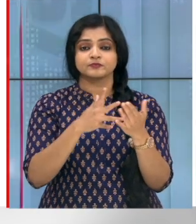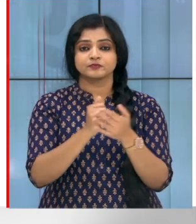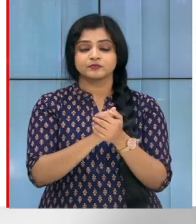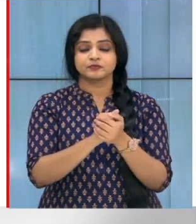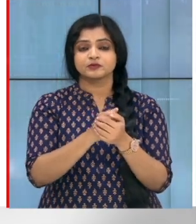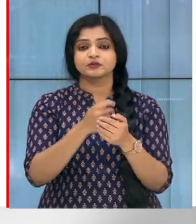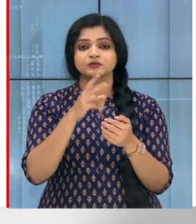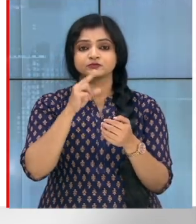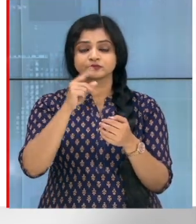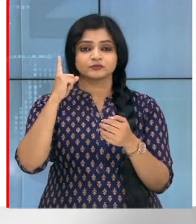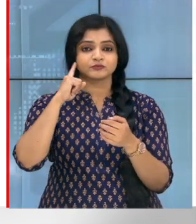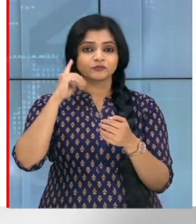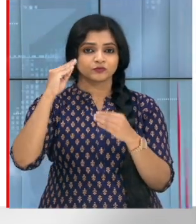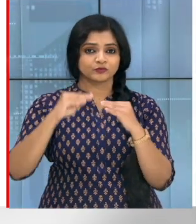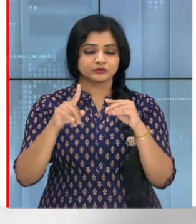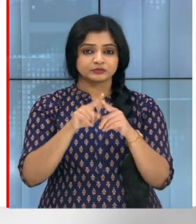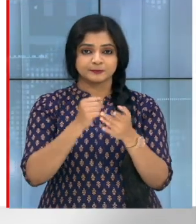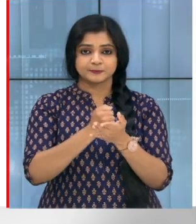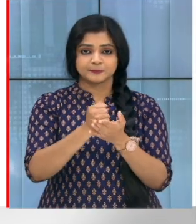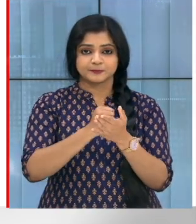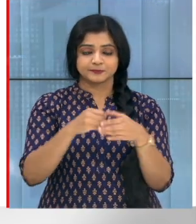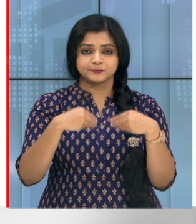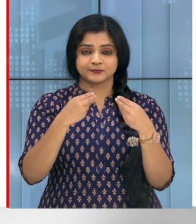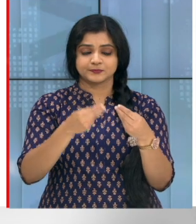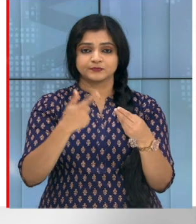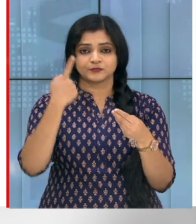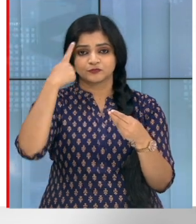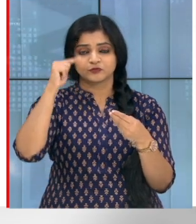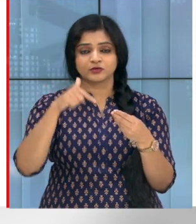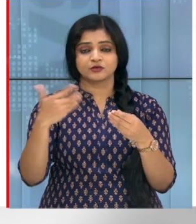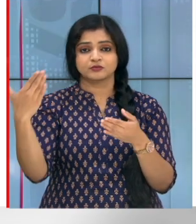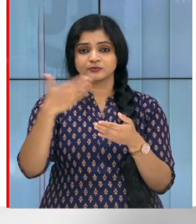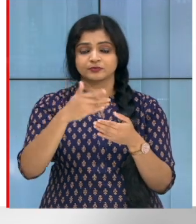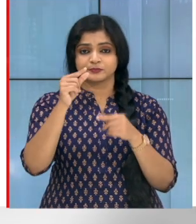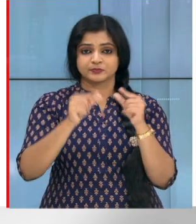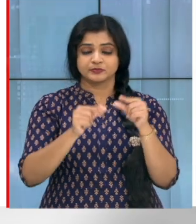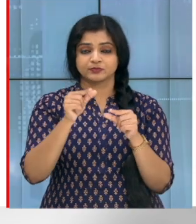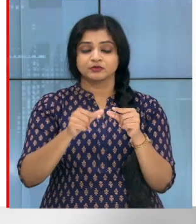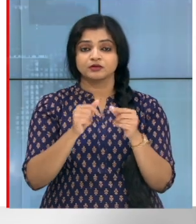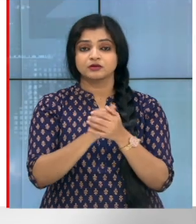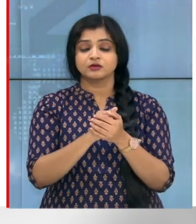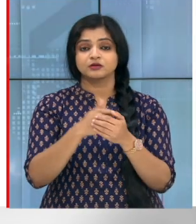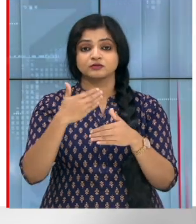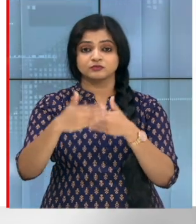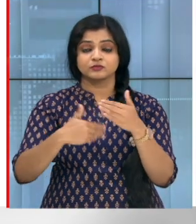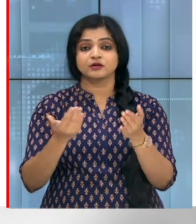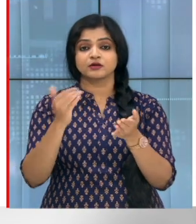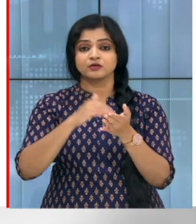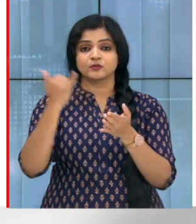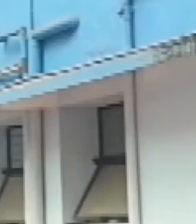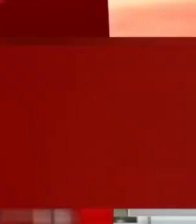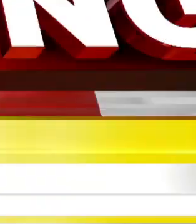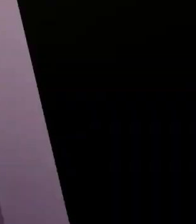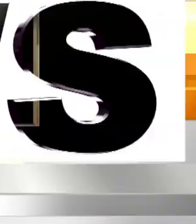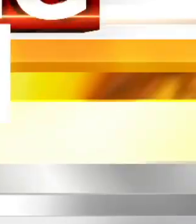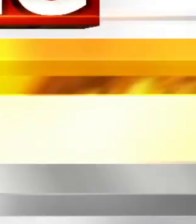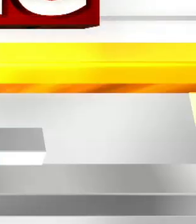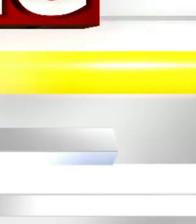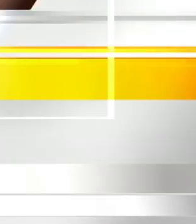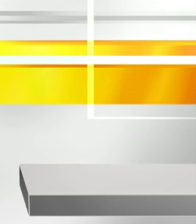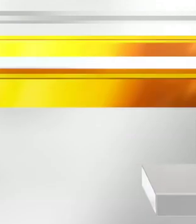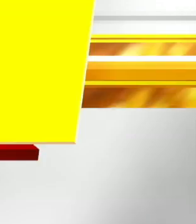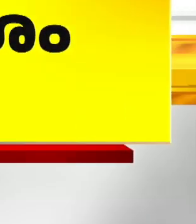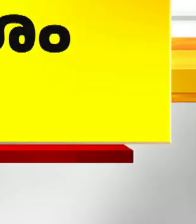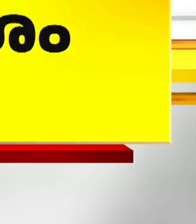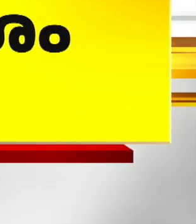തെറാപ്പിക്കും കേൾവിശക്തിയുമായി ബന്ധപ്പെട്ടുള്ള ചികിത്സയ്ക്കുമായി എത്തുന്നവർക്ക് സാധാരണഗതിയിൽ തുടർ ചികിത്സയ്ക്ക് വേണ്ടി ഫോൺ നമ്പർ കൊടുക്കുന്ന പതിവുണ്ട്.